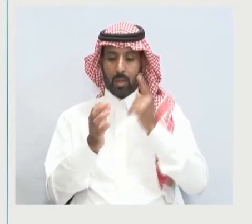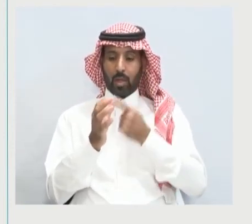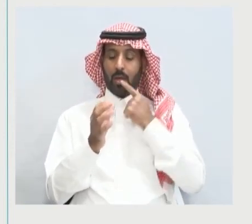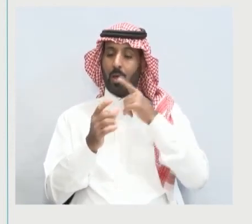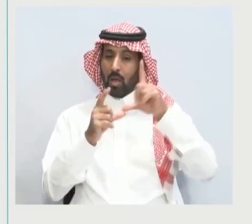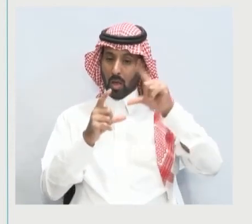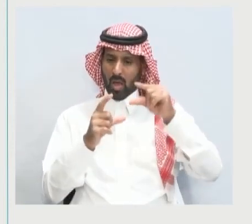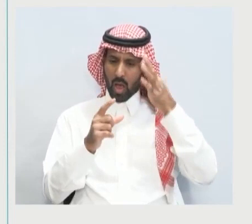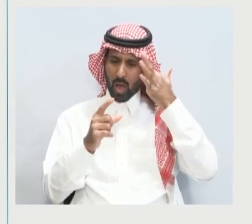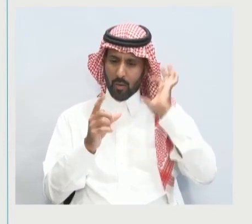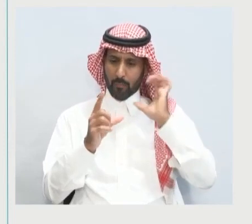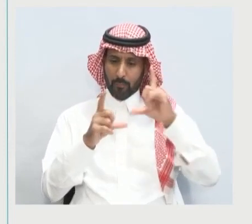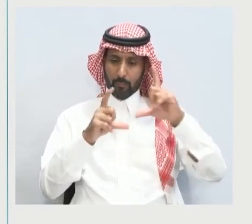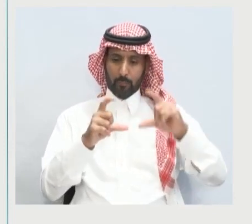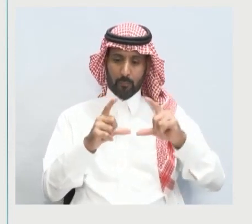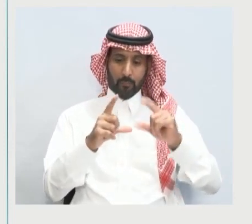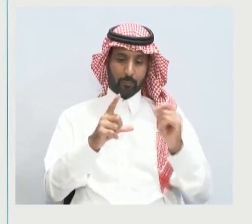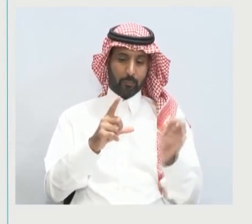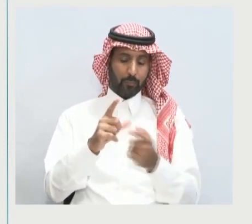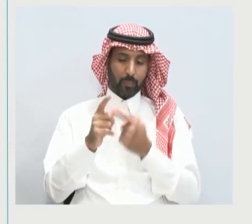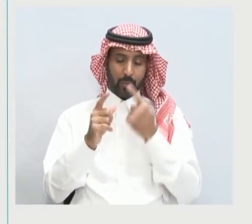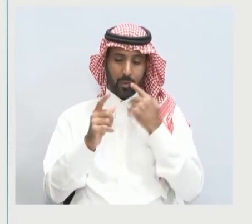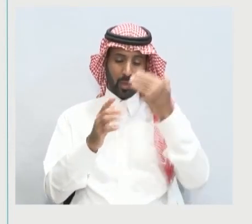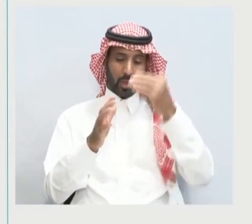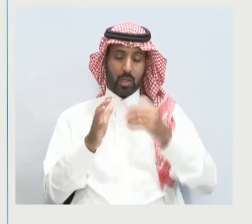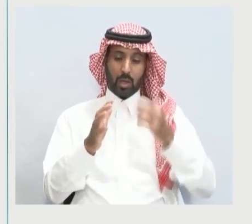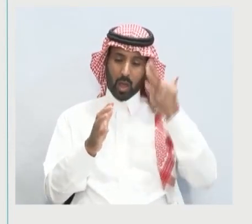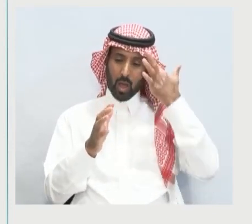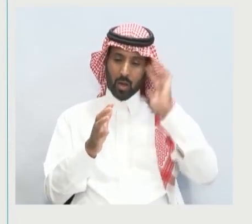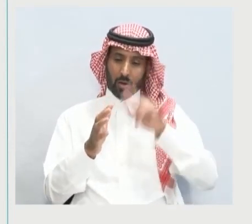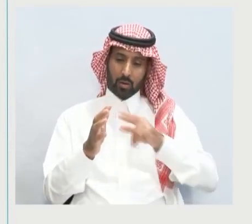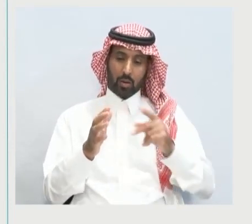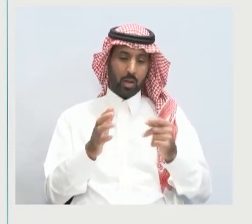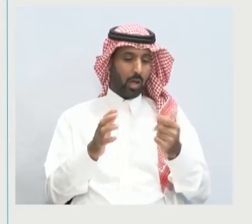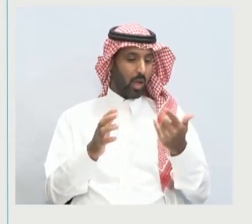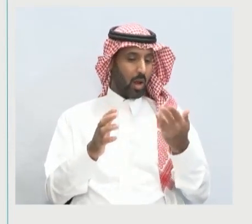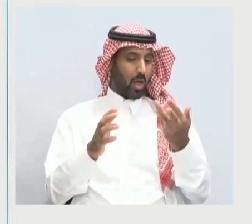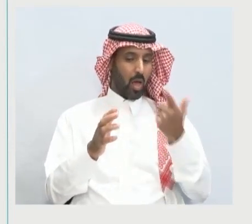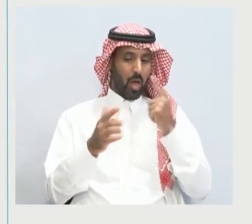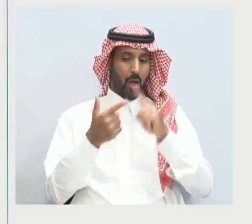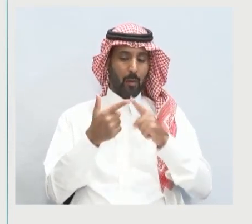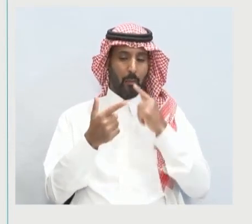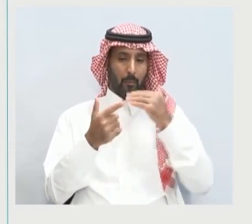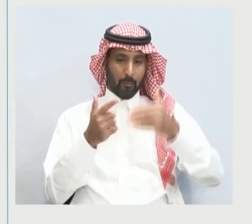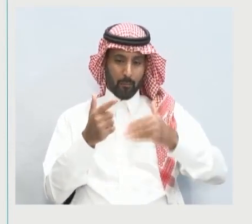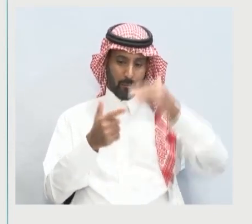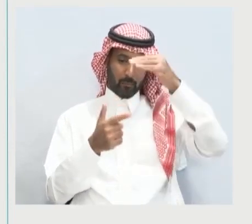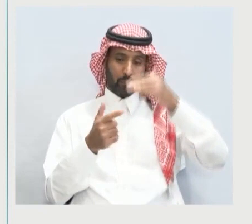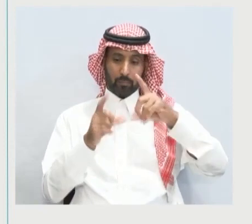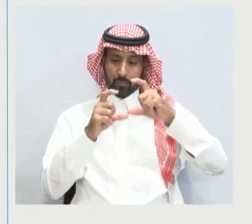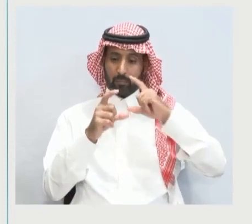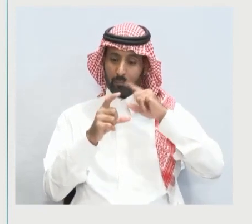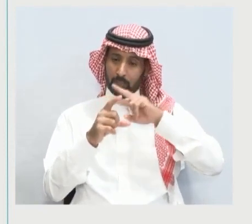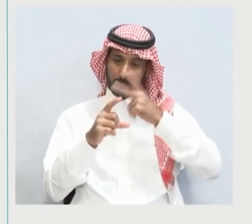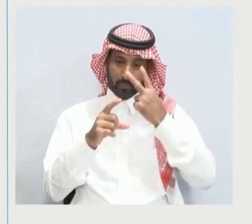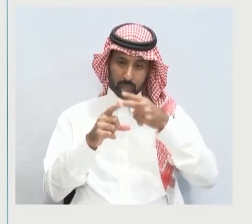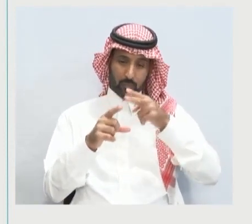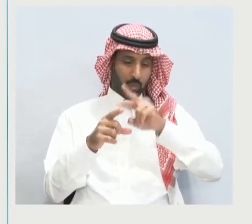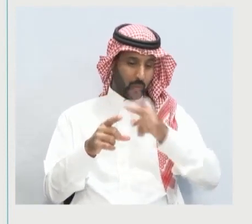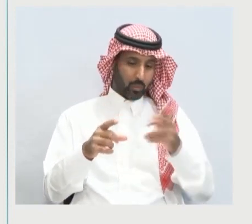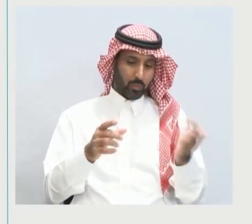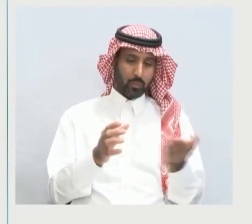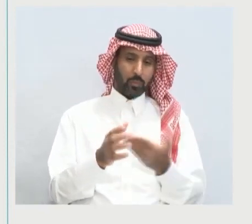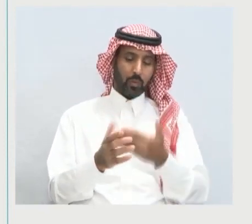الحجم وتستطيع تغيير القيم الموجوده سيظهر التعديل مباشره على